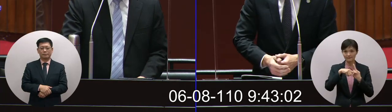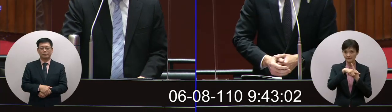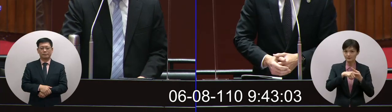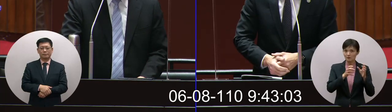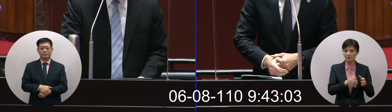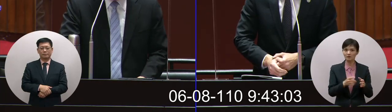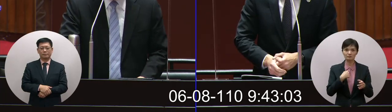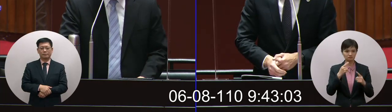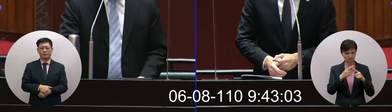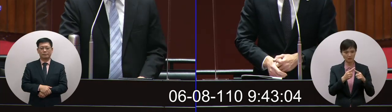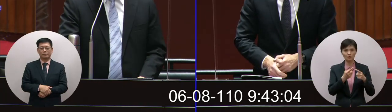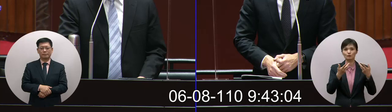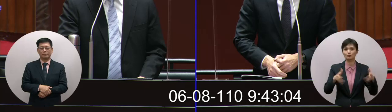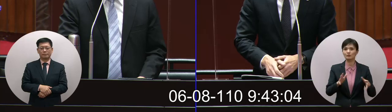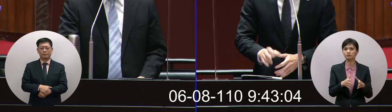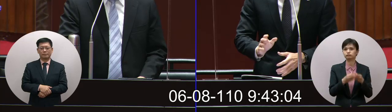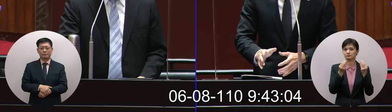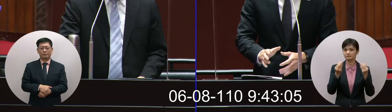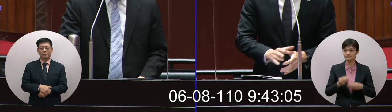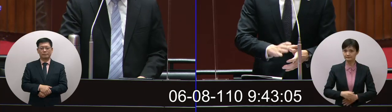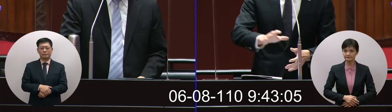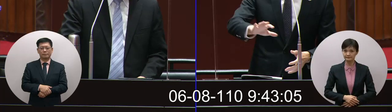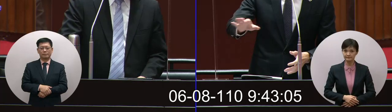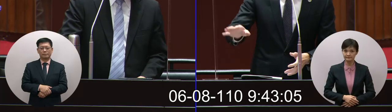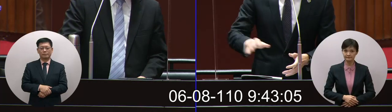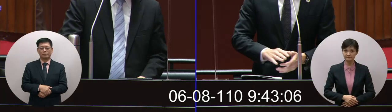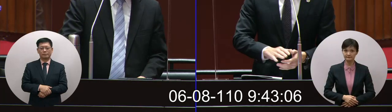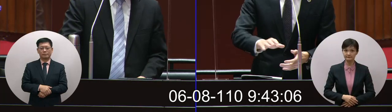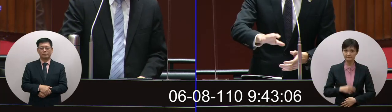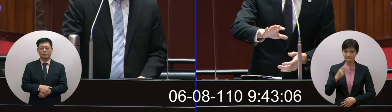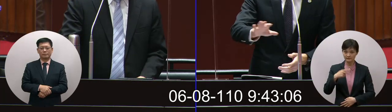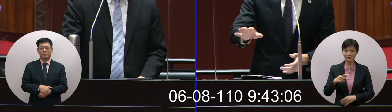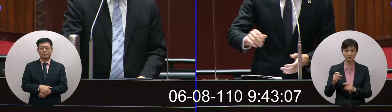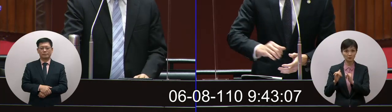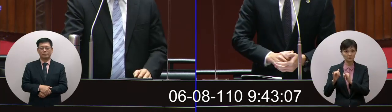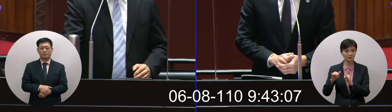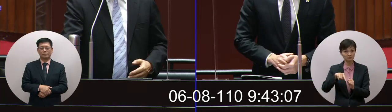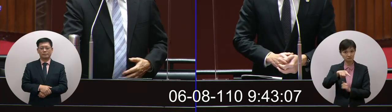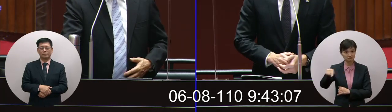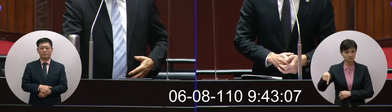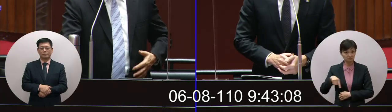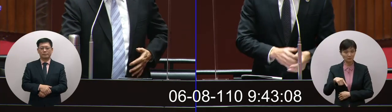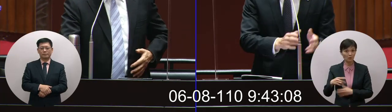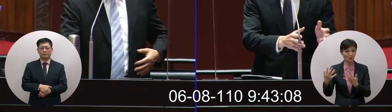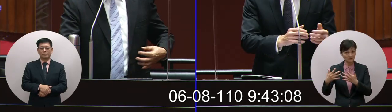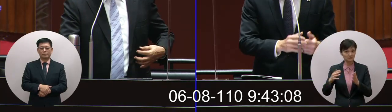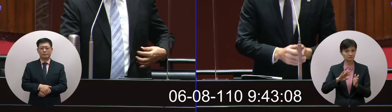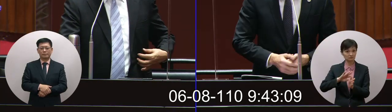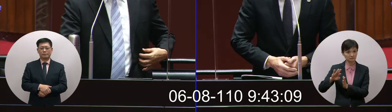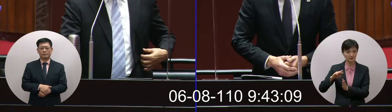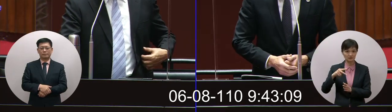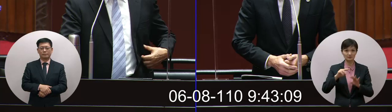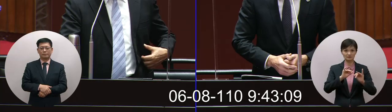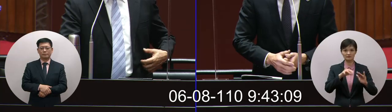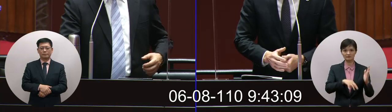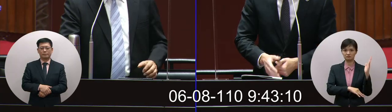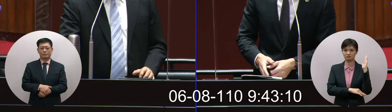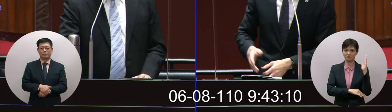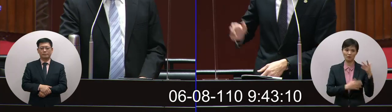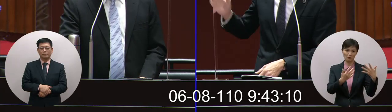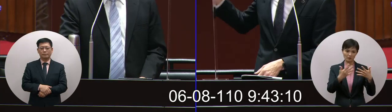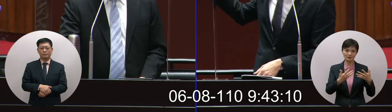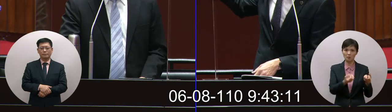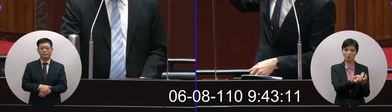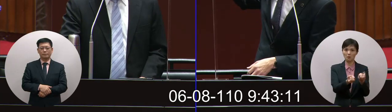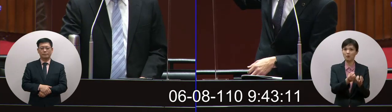人嘛毋免伤济人啦吼。第二就是讲吼，除了遮个民众，还是讲吼民间个遮个问题以外，地方政府问题嘛一堆啦。我